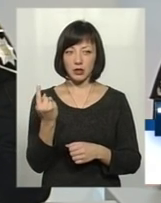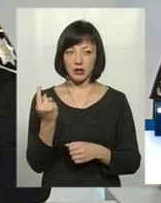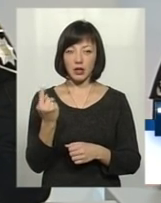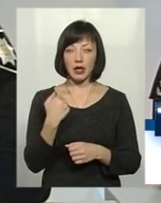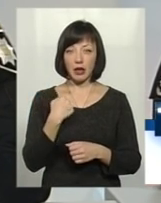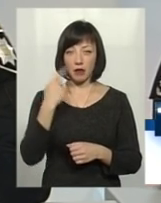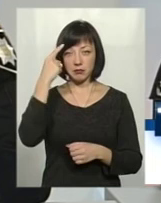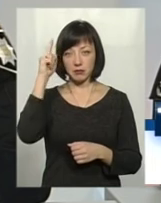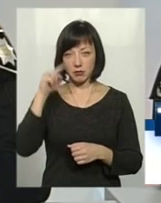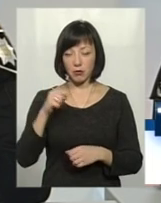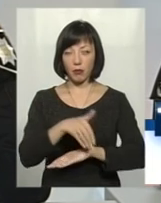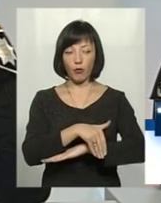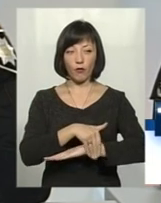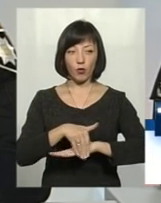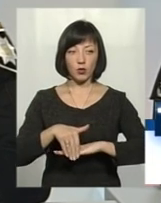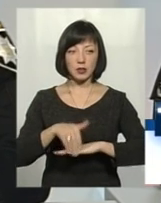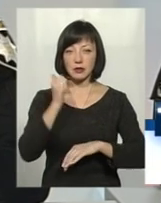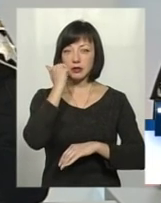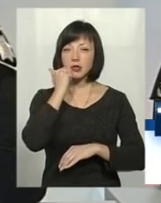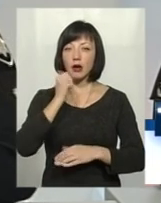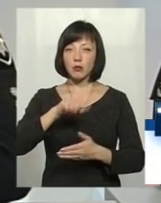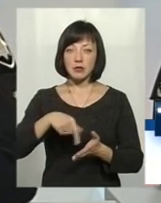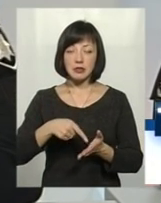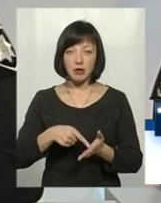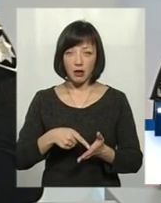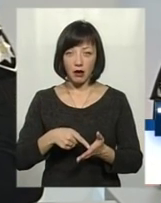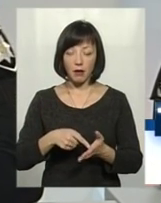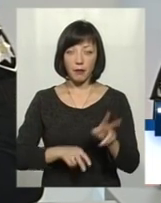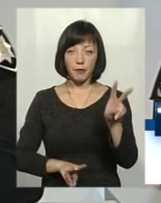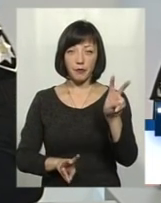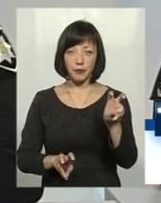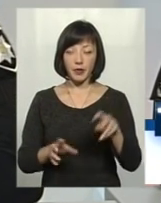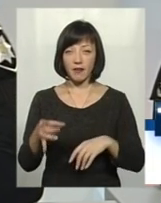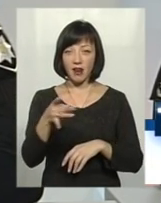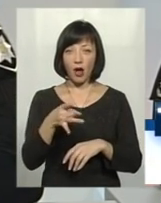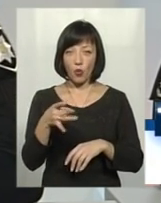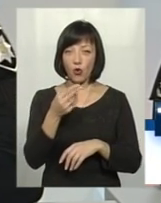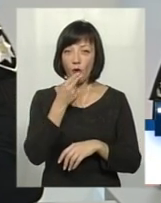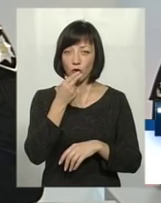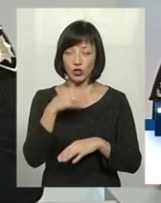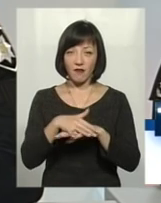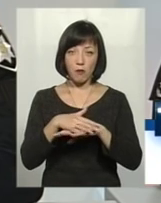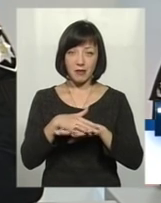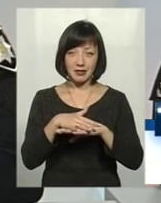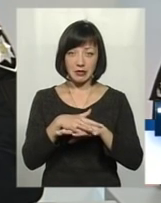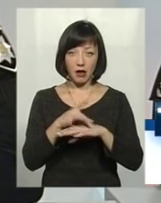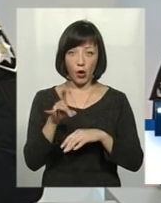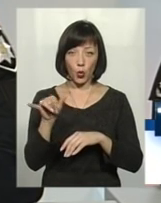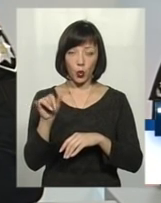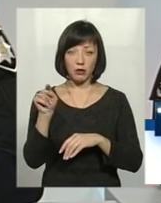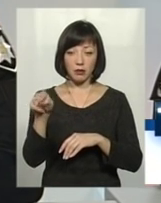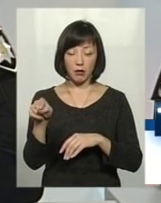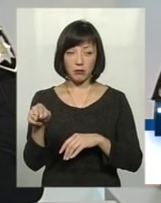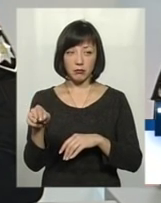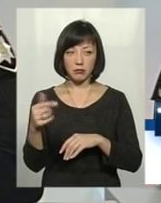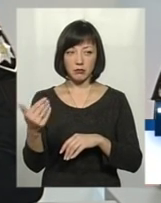Наскільки мені відомо, по вулиці Староміській, в районі Вовчевого ринку, там з